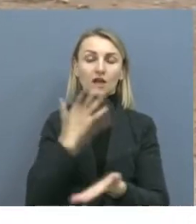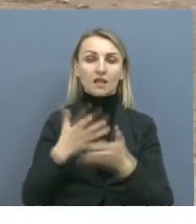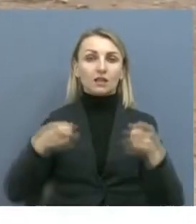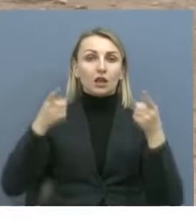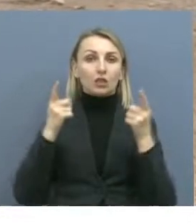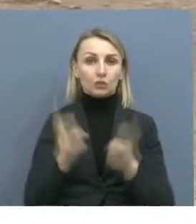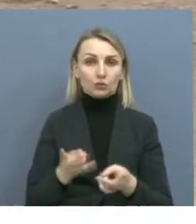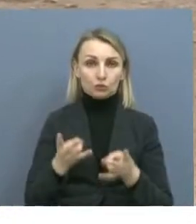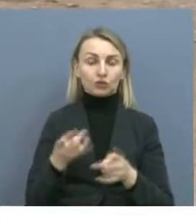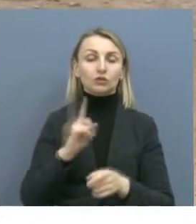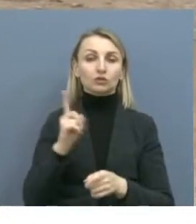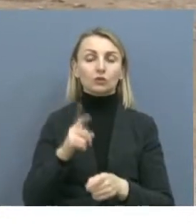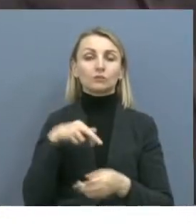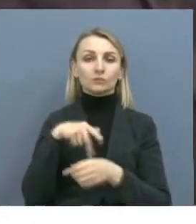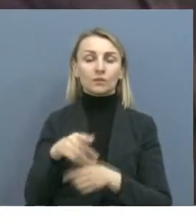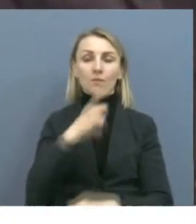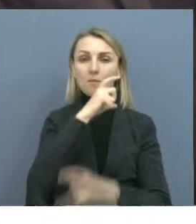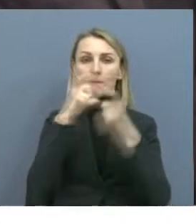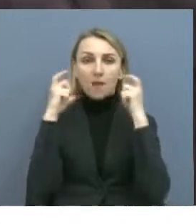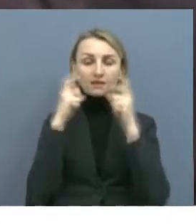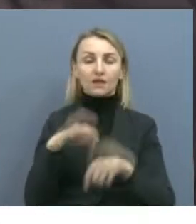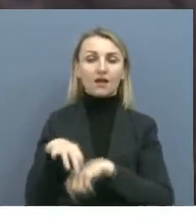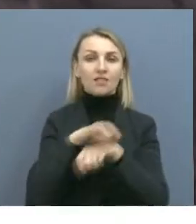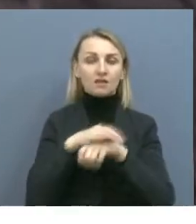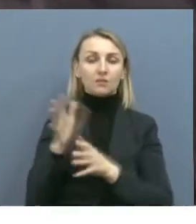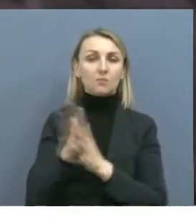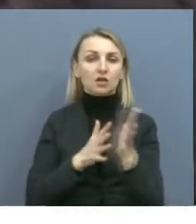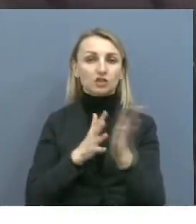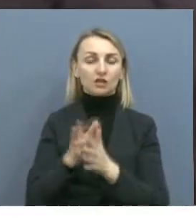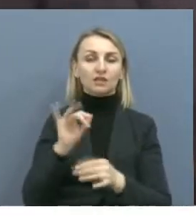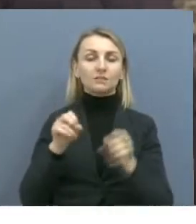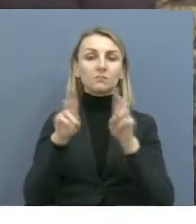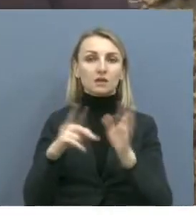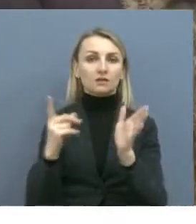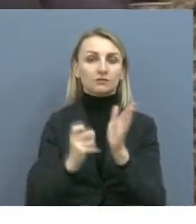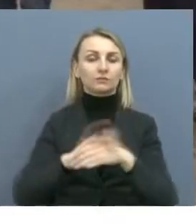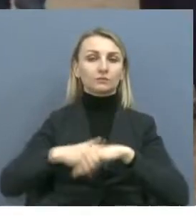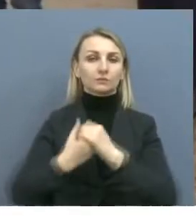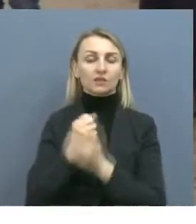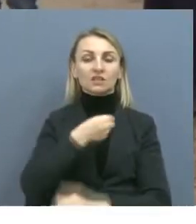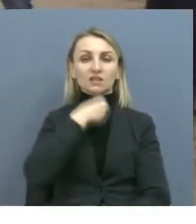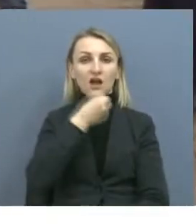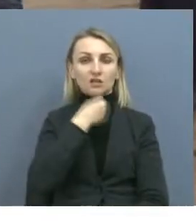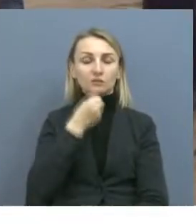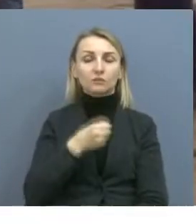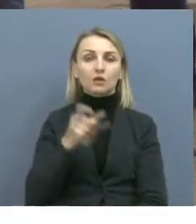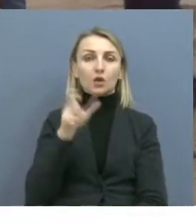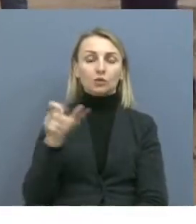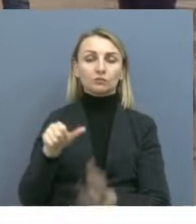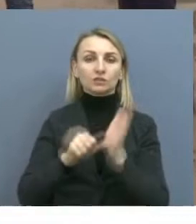носить маски и одноразовые перчатки, обрабатывать руки антисептиком. Гражданам в возрасте старше 65 лет важно соблюдать